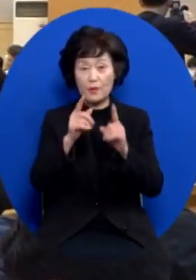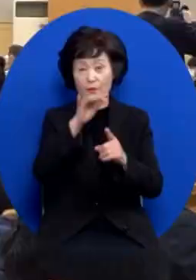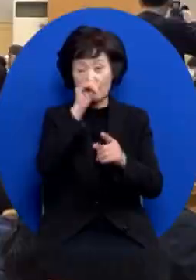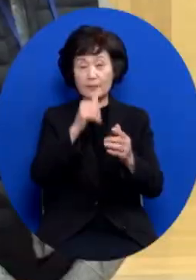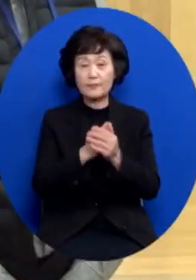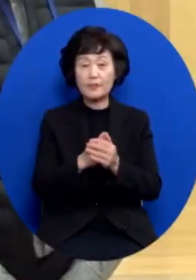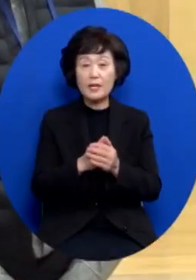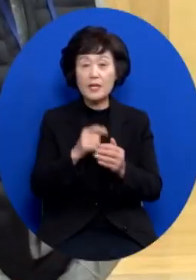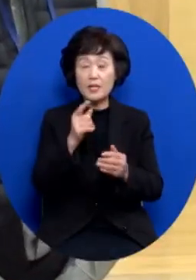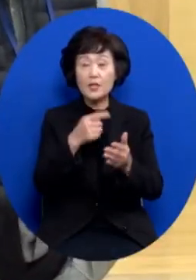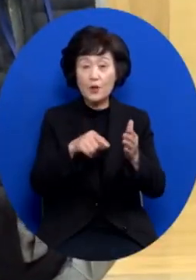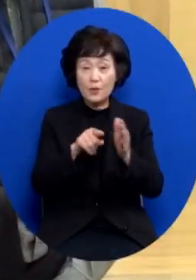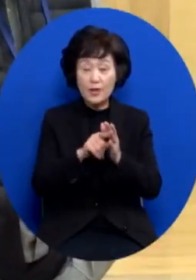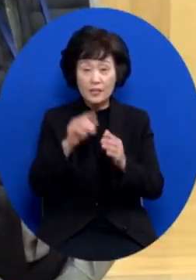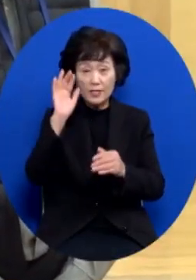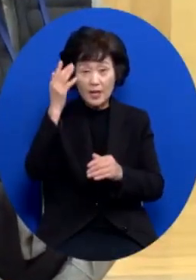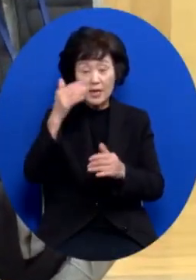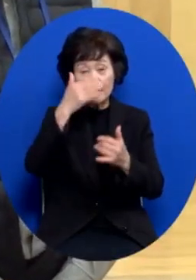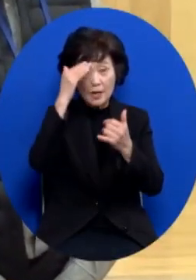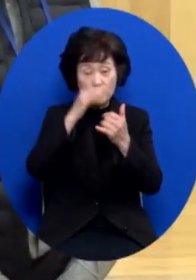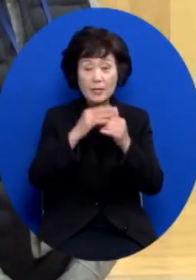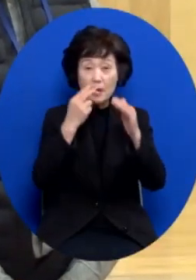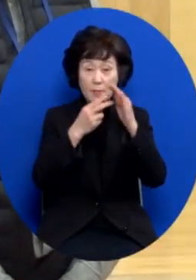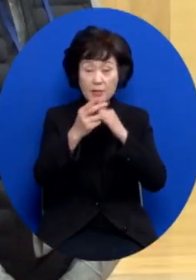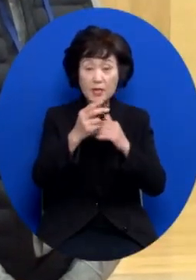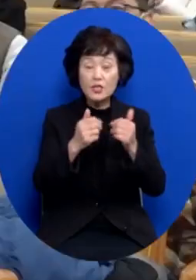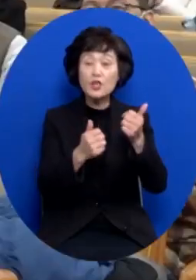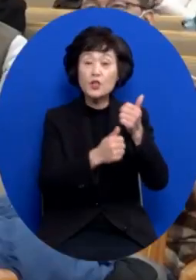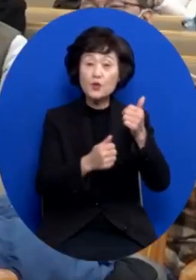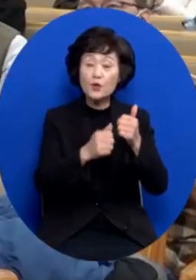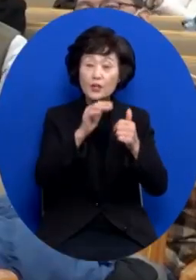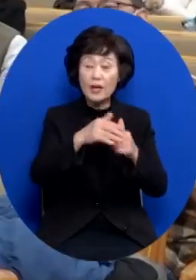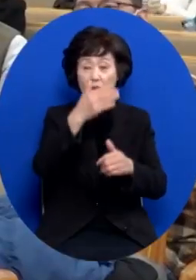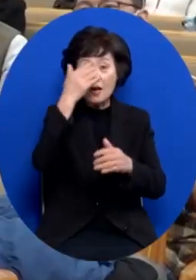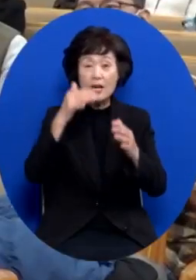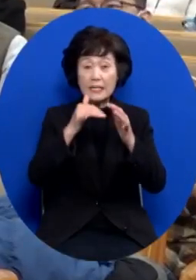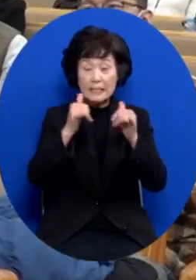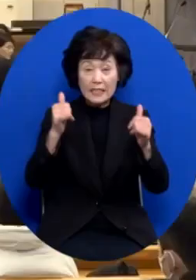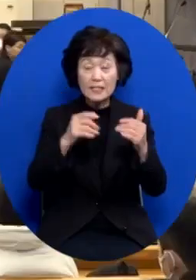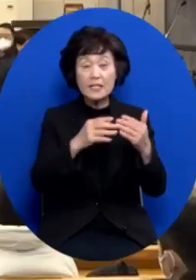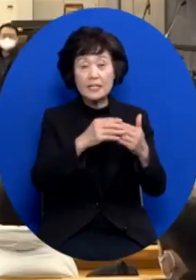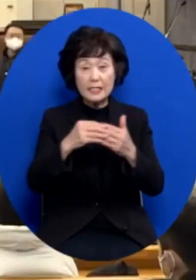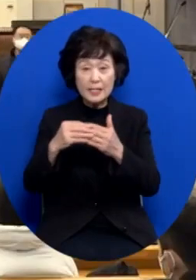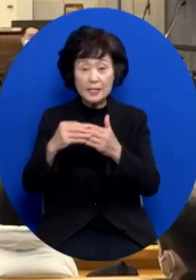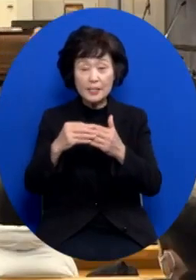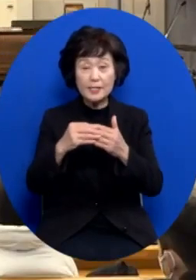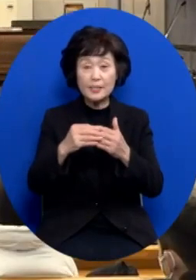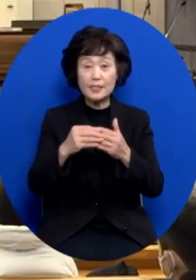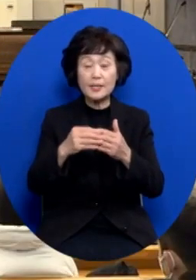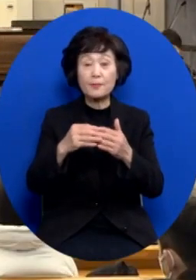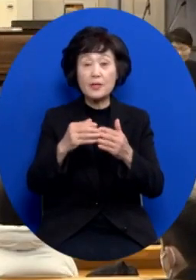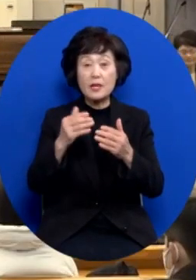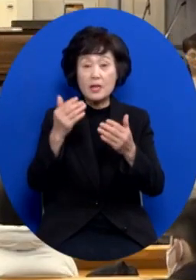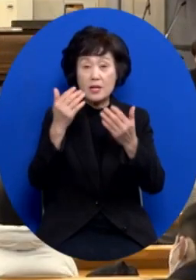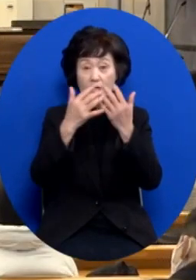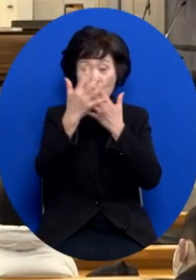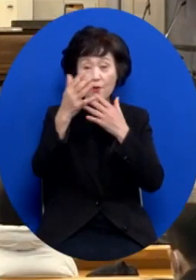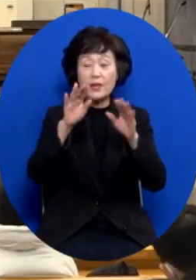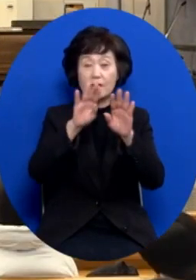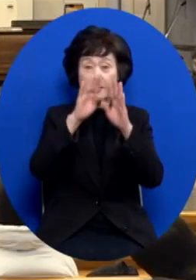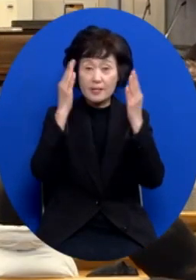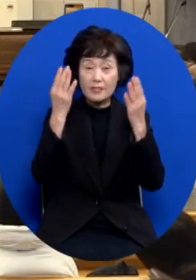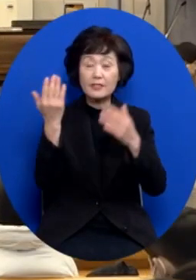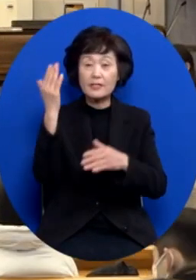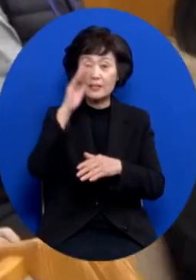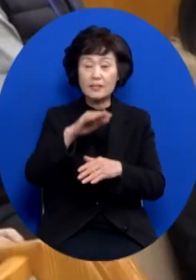입장입니다이를 위해서 최근에 다음 세대 비전위원회가 청년지도자 리더십 세미나를 열었는데요 그동안 청년사역의 패턴이